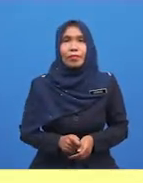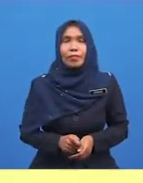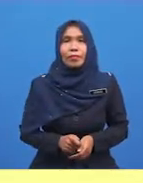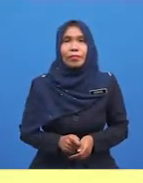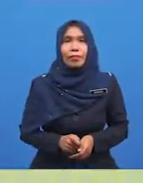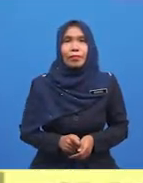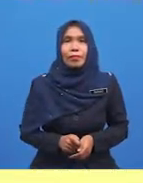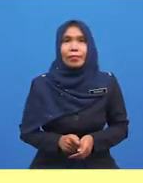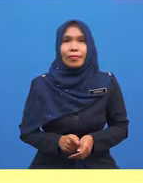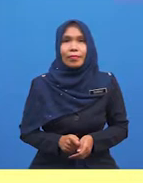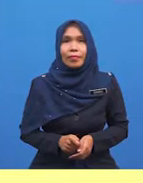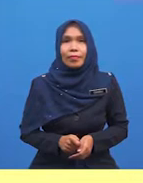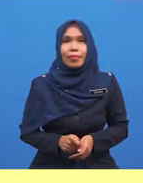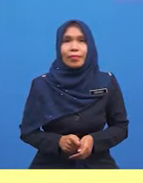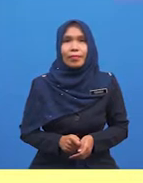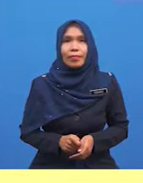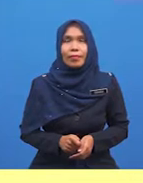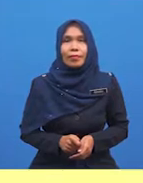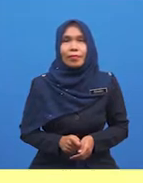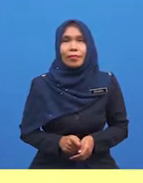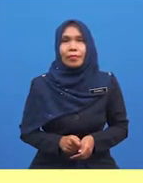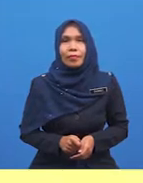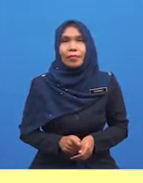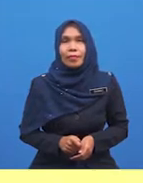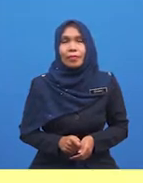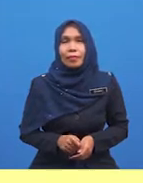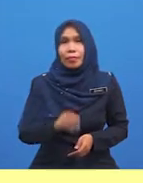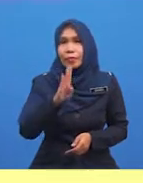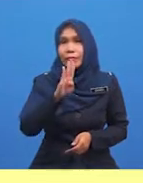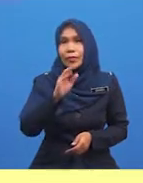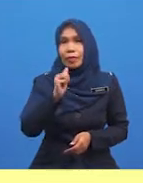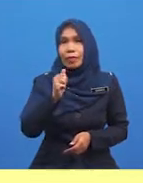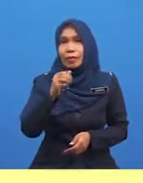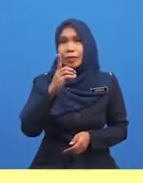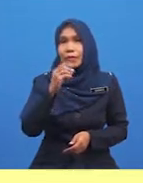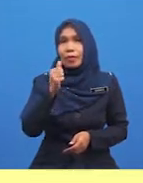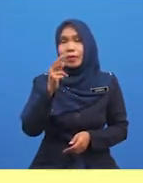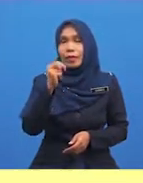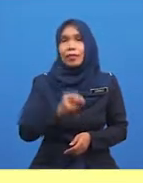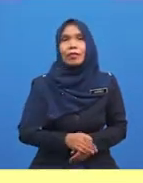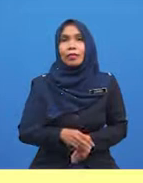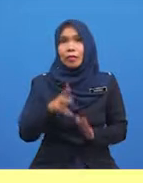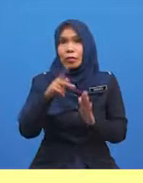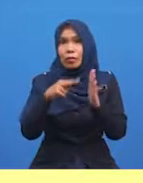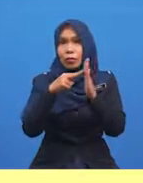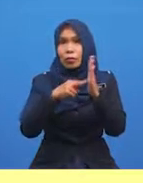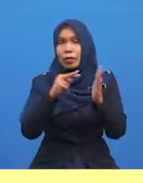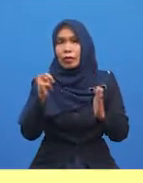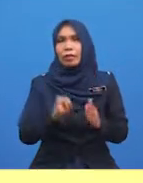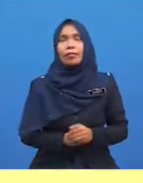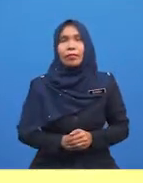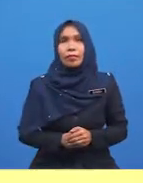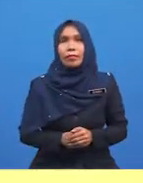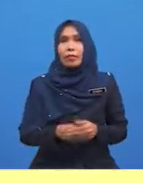eksekutif. Manakala badan perundangan pula berperanan menggubal,